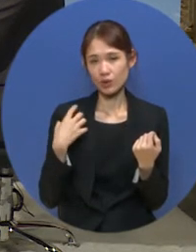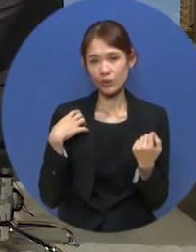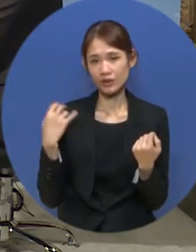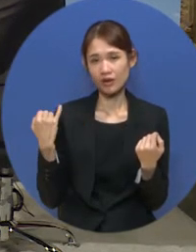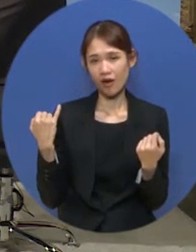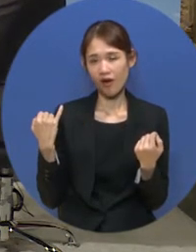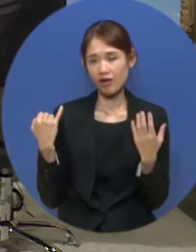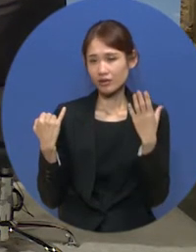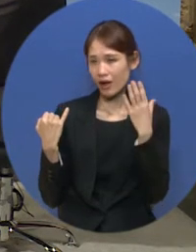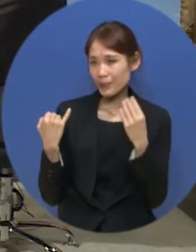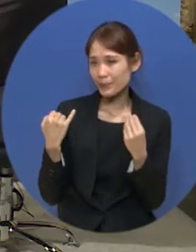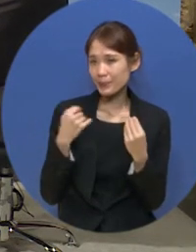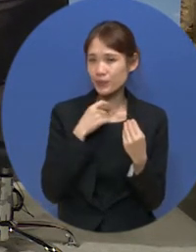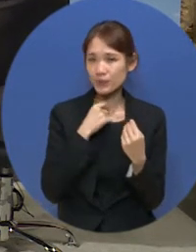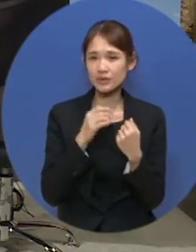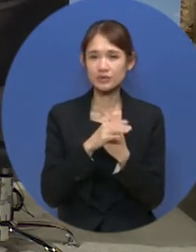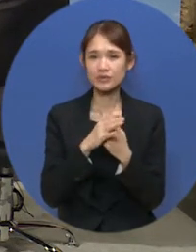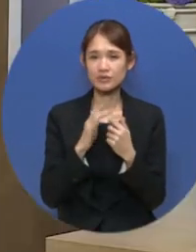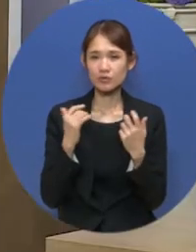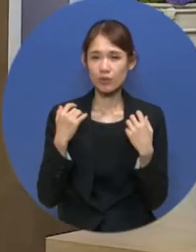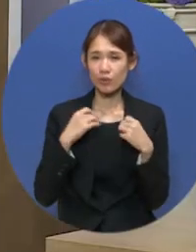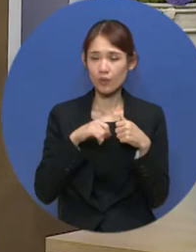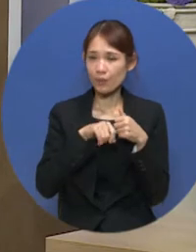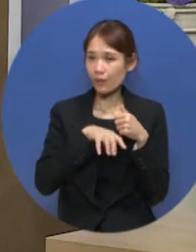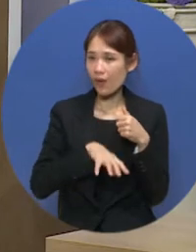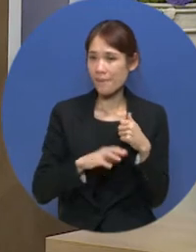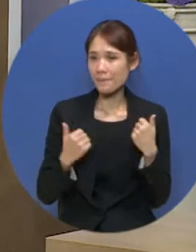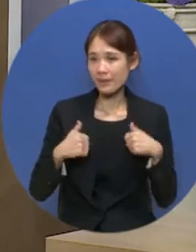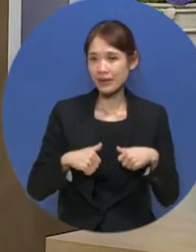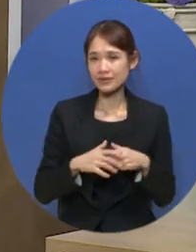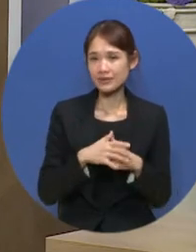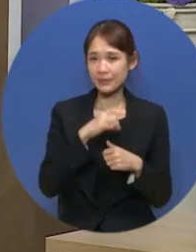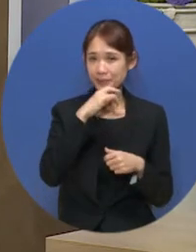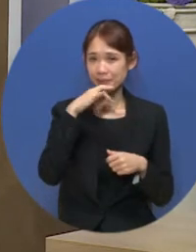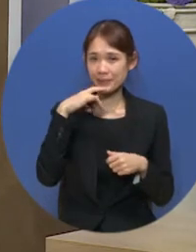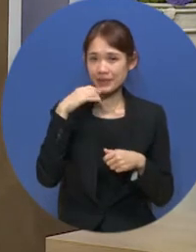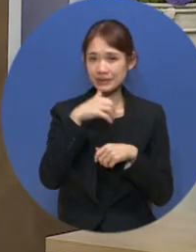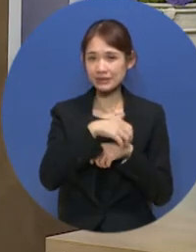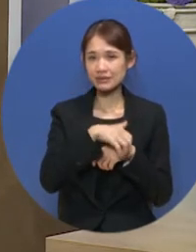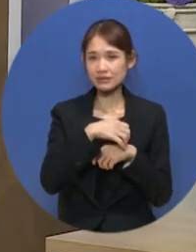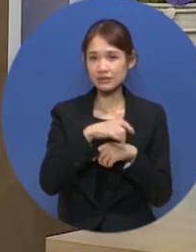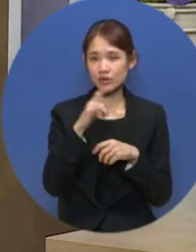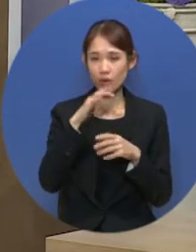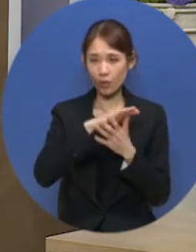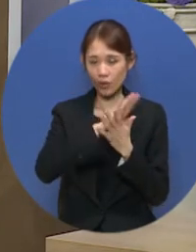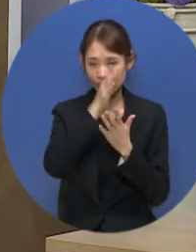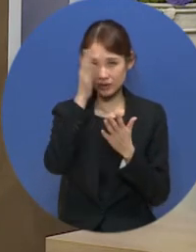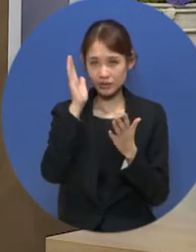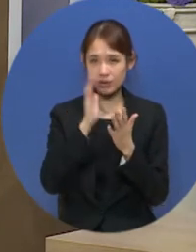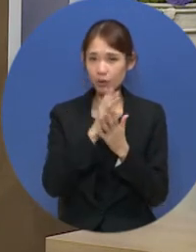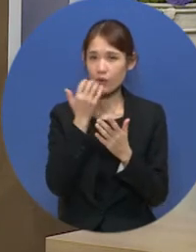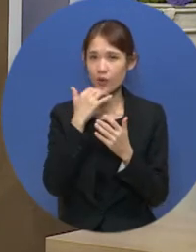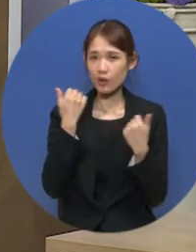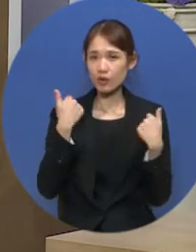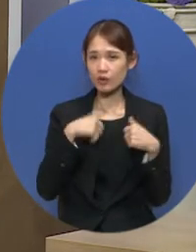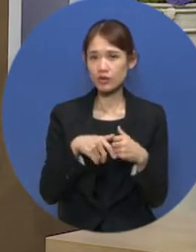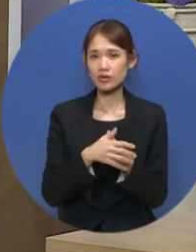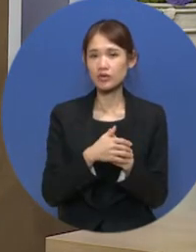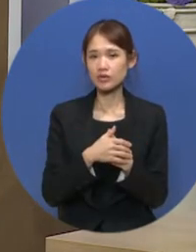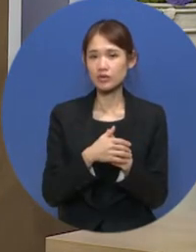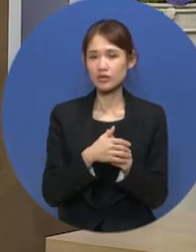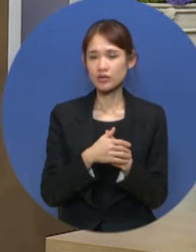여성스럽게 보이고 싶을 때는 원피스를 입는다든지 이런 약간 핑크 톤의 이제 화사한 그런 컬러를 입기도 하고,